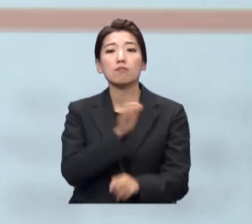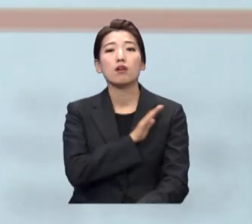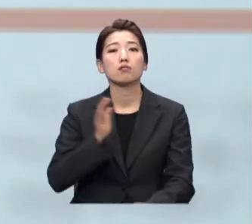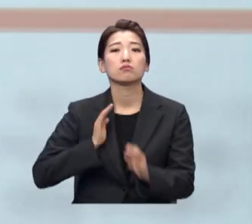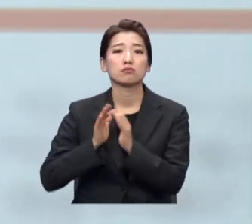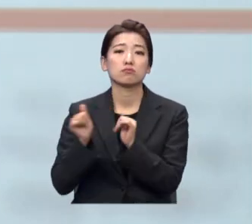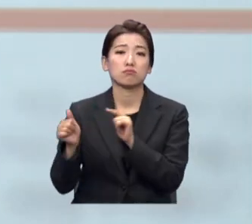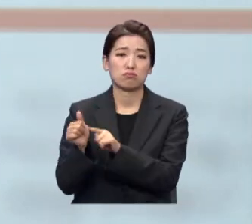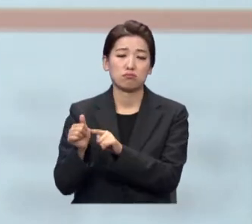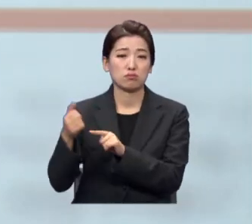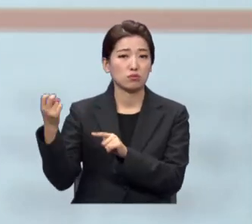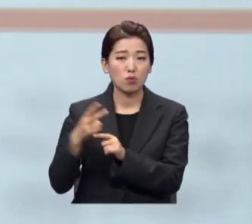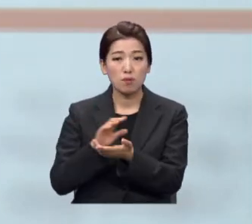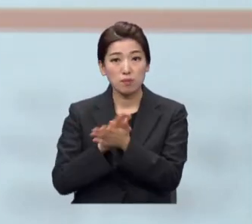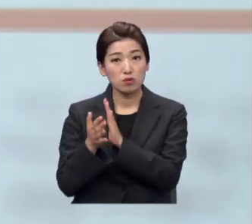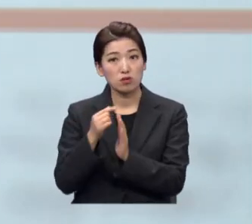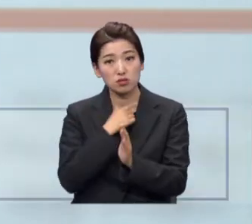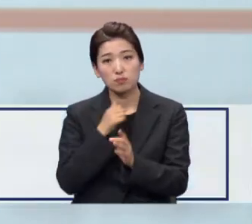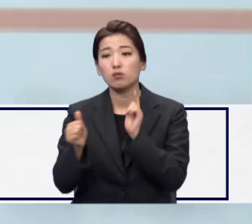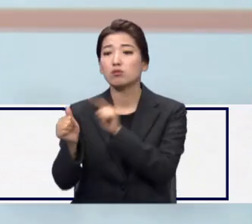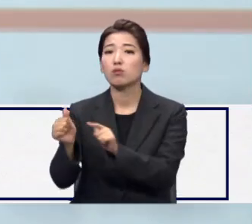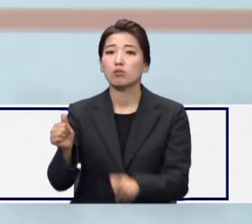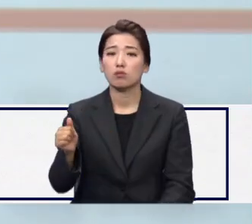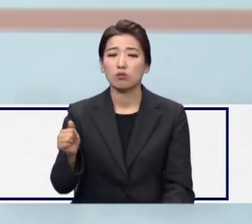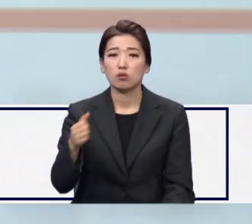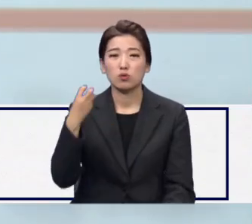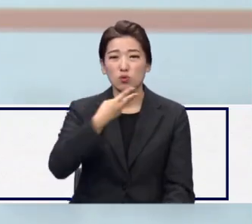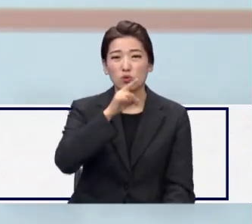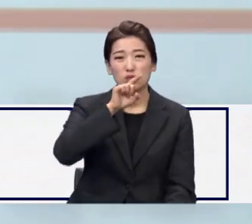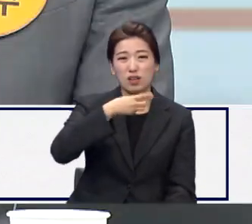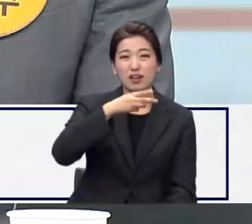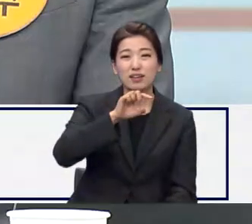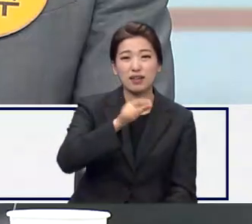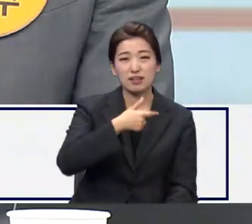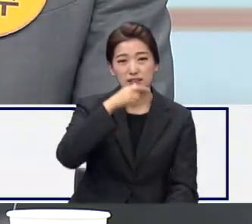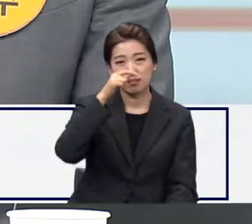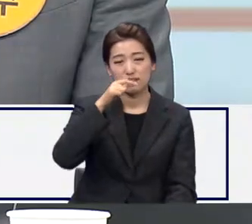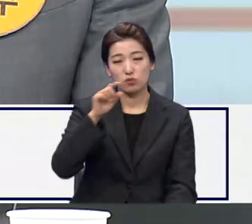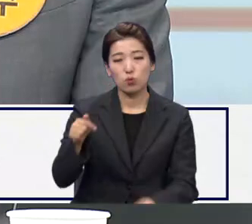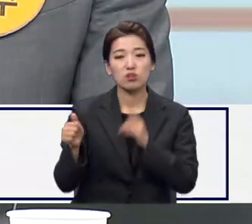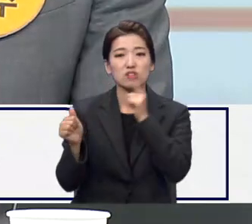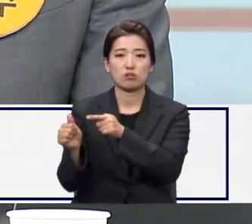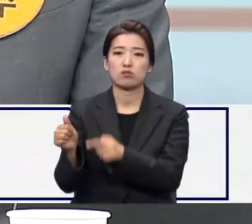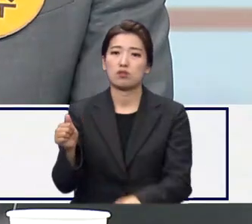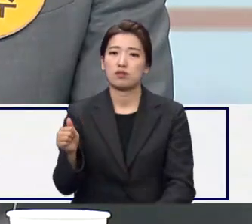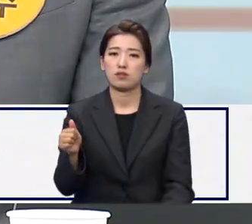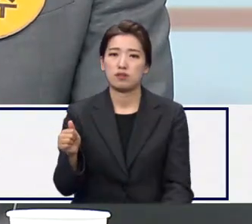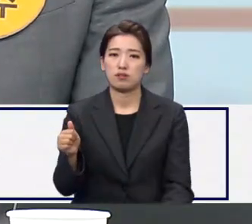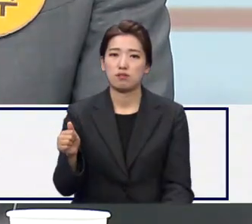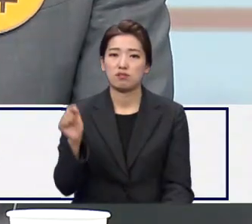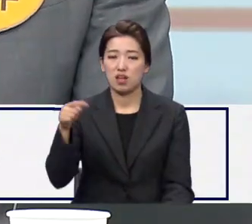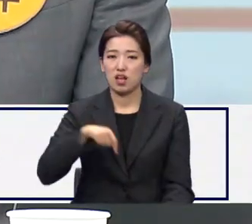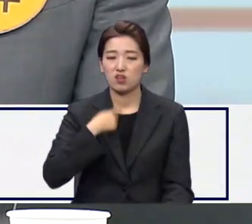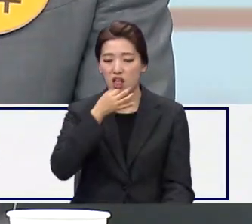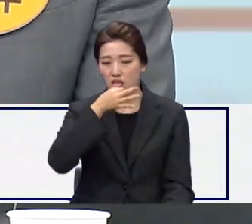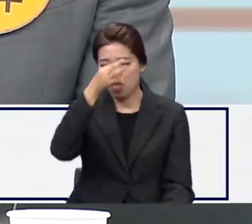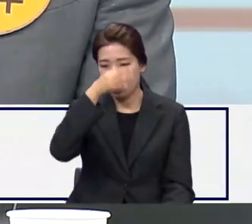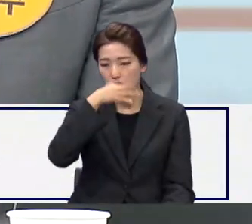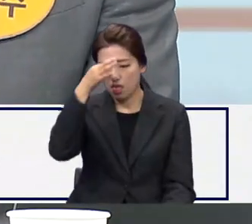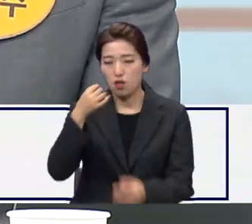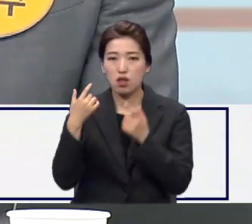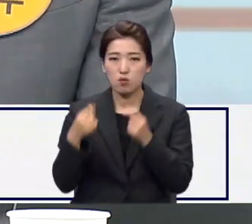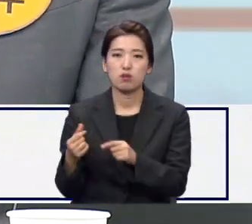대표다 어 그리고 란도 유사 보수도 이준석 대표다라고 말하면 정확하지 않을까 싶습니다 일단